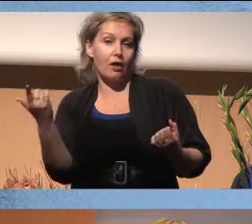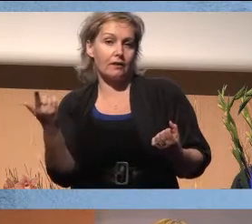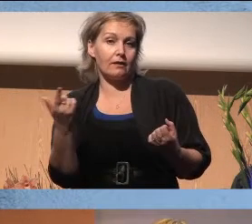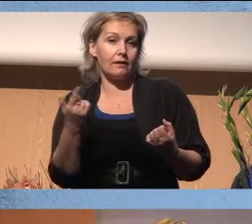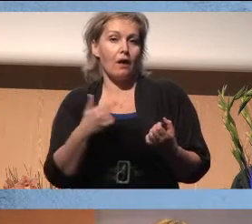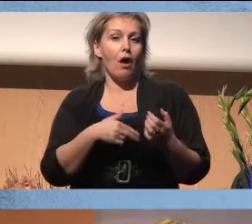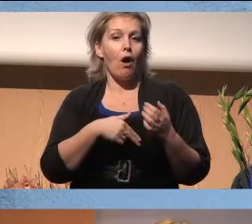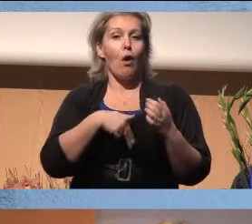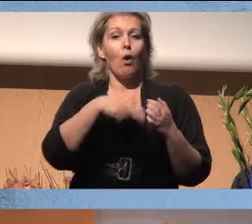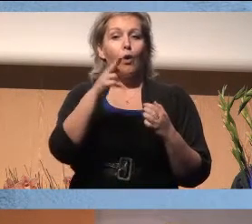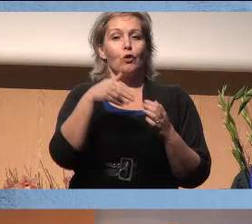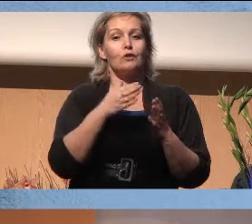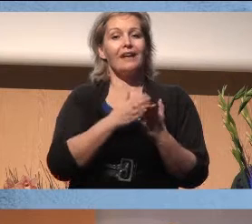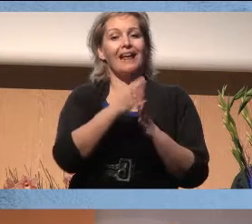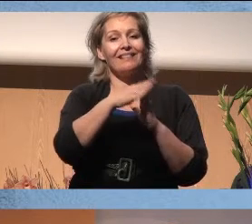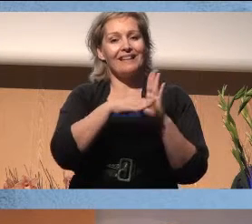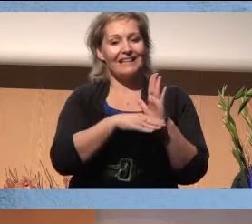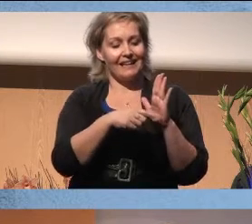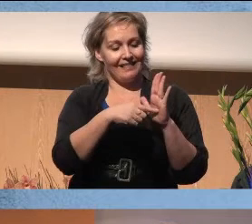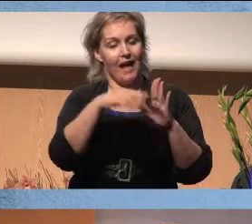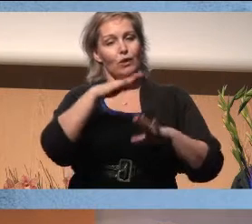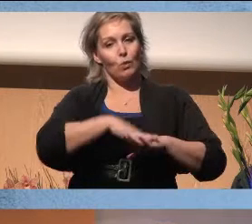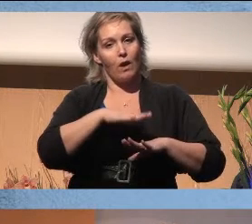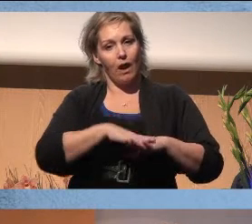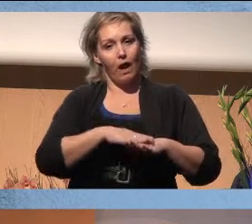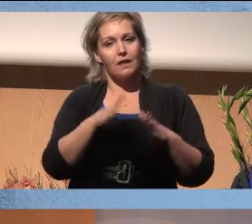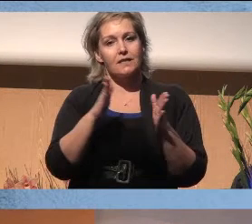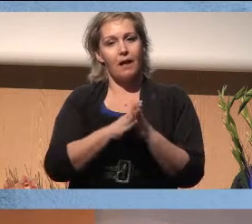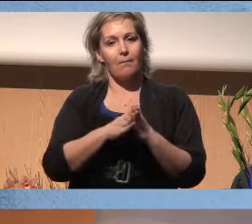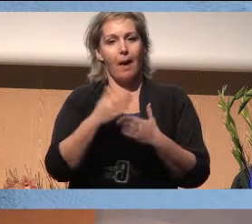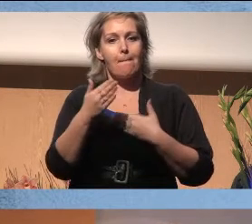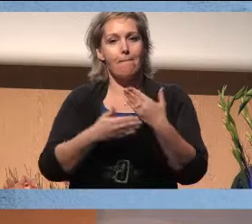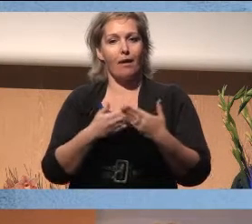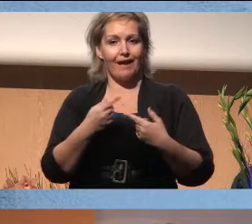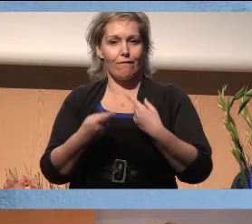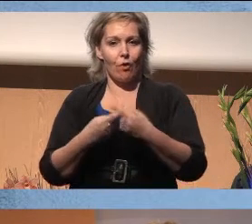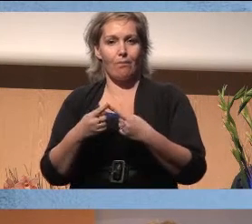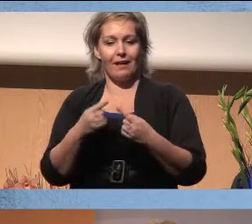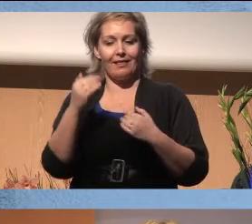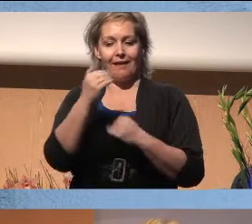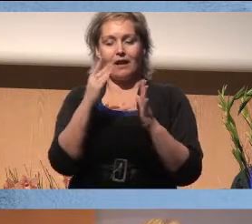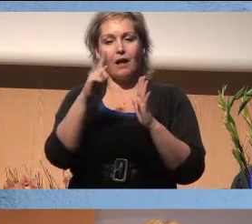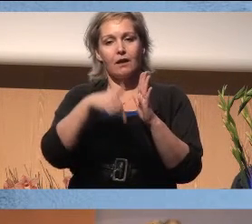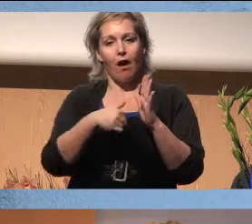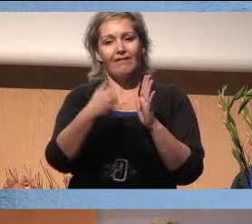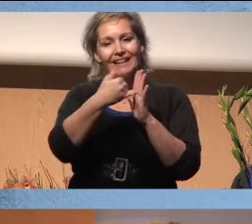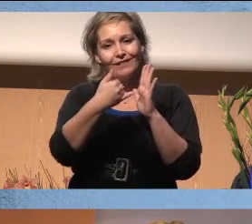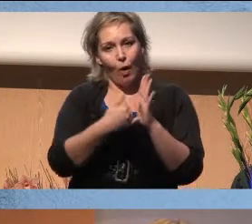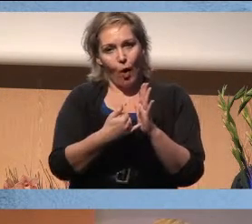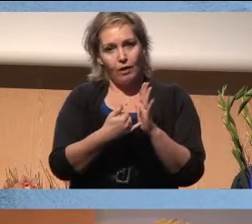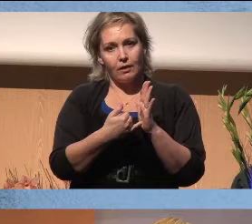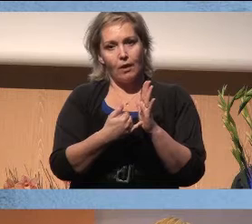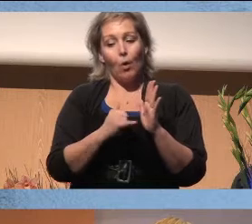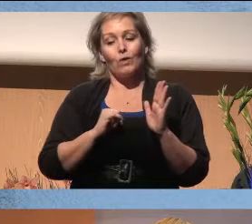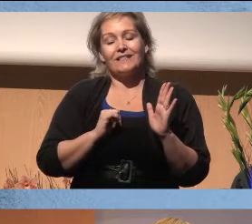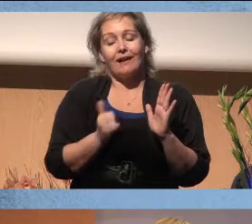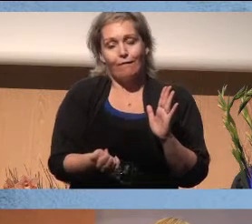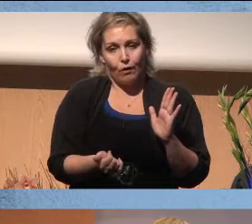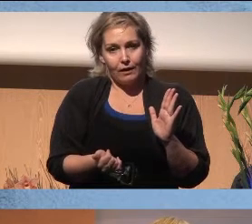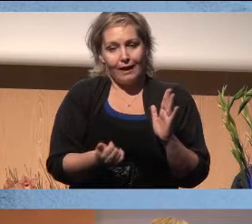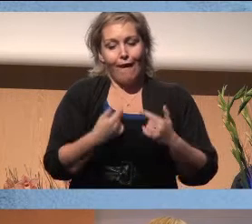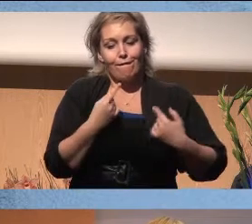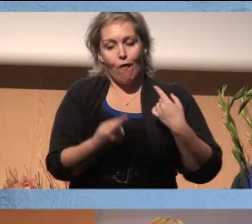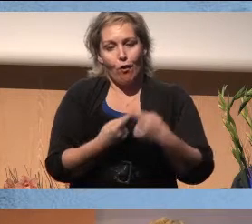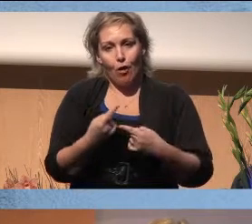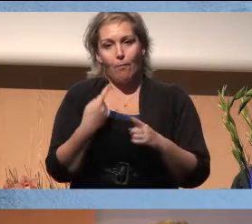norske retningslinjene, guidelines, er grunnlaget. Sammen med pakkeforløpene vil de definere krav til innhold, og selvfølgelig